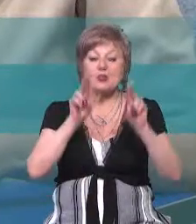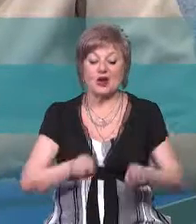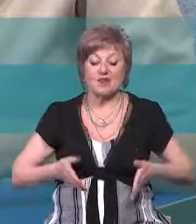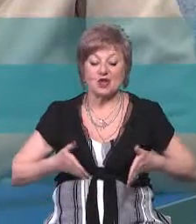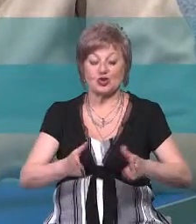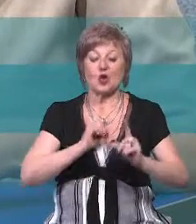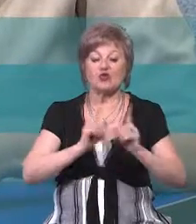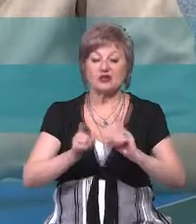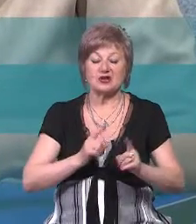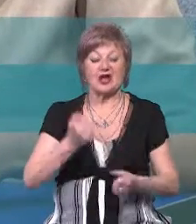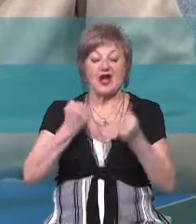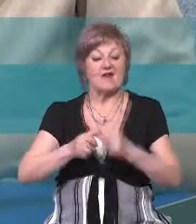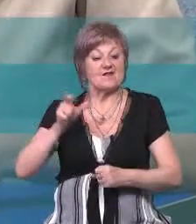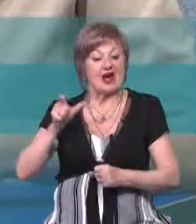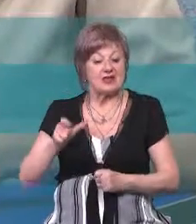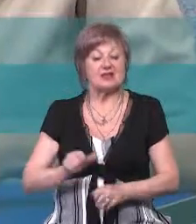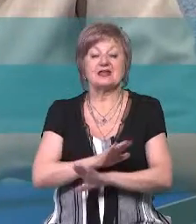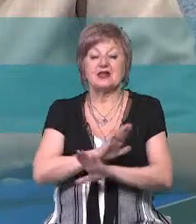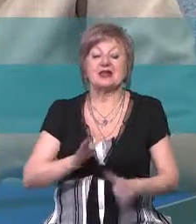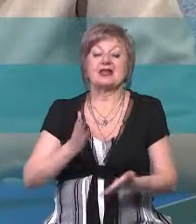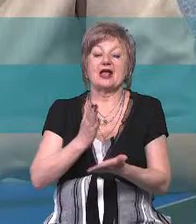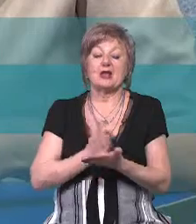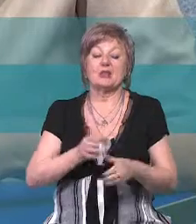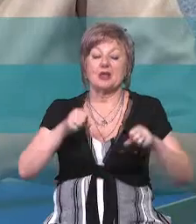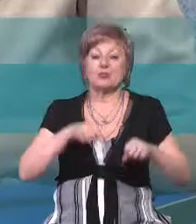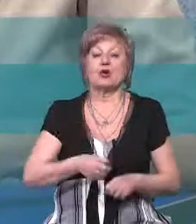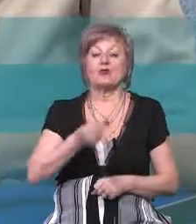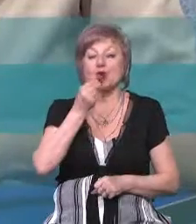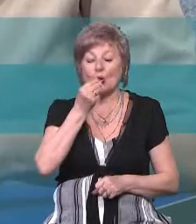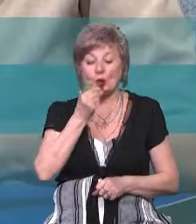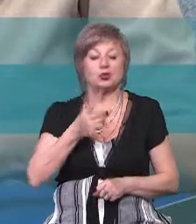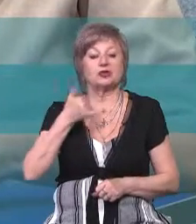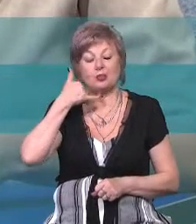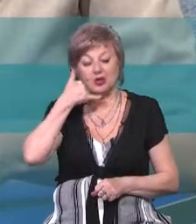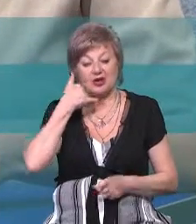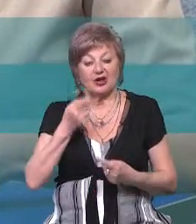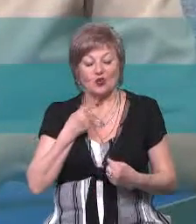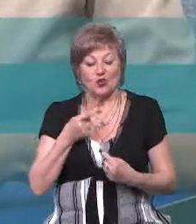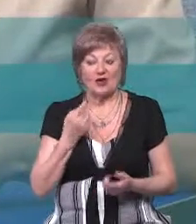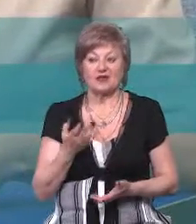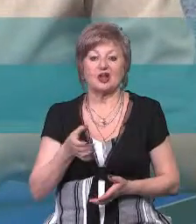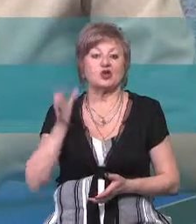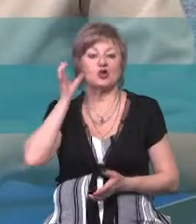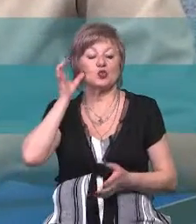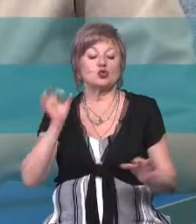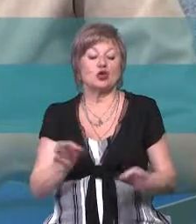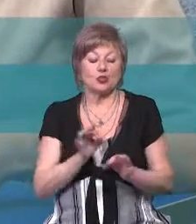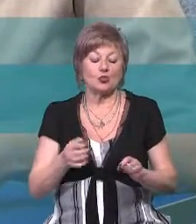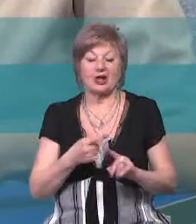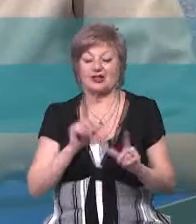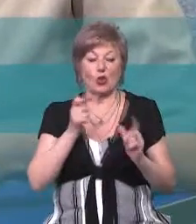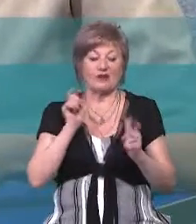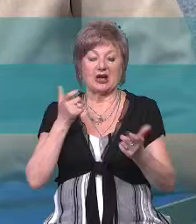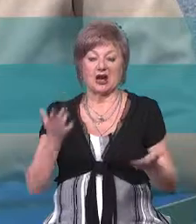руху, і там написано, водій не має права їсти, пити, говорити по телефону, слухати музику. Це все